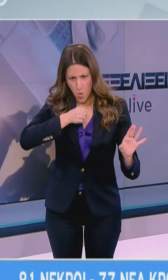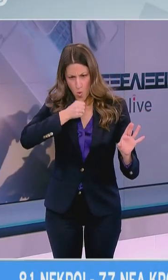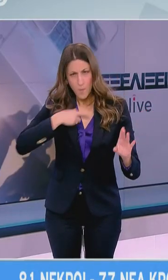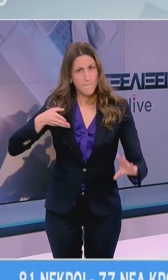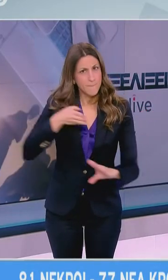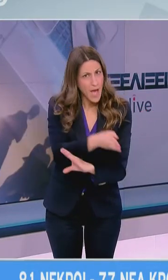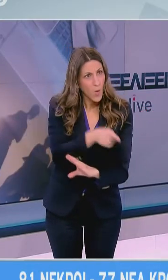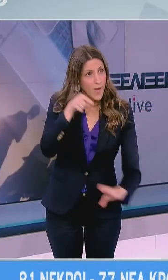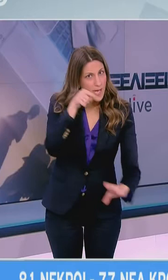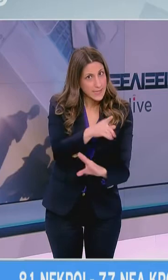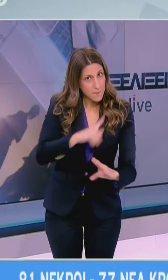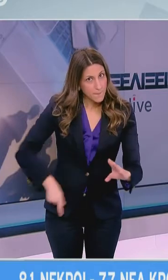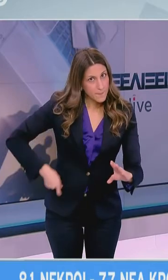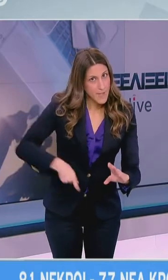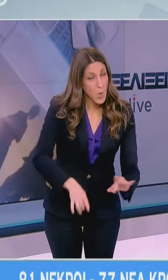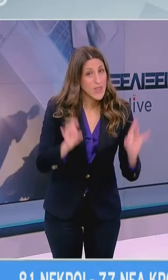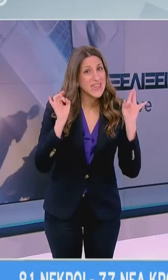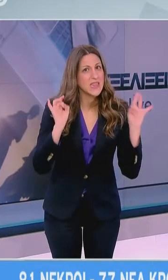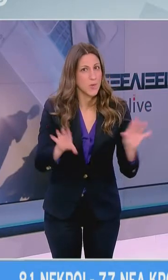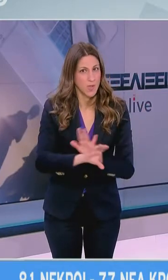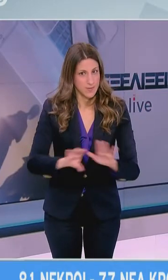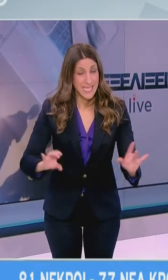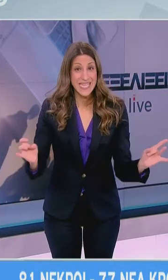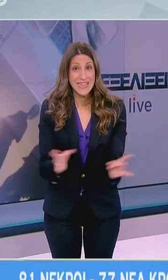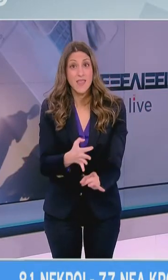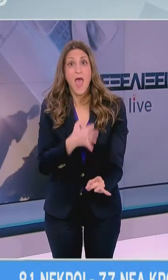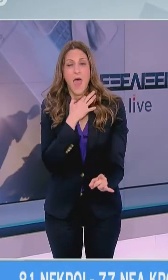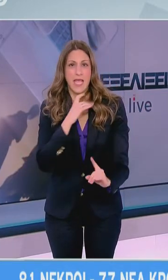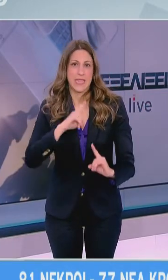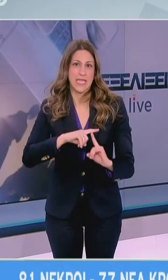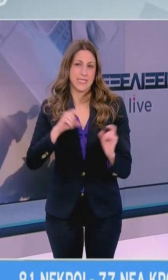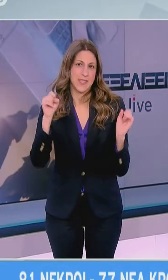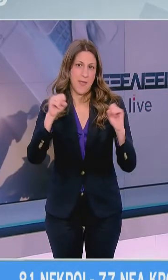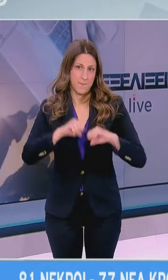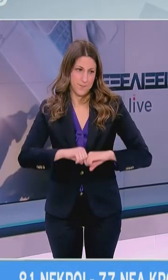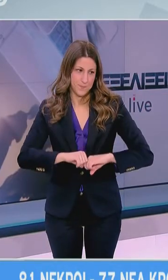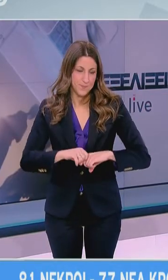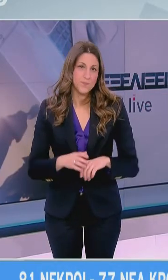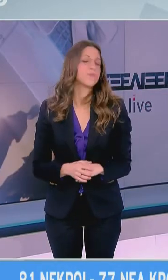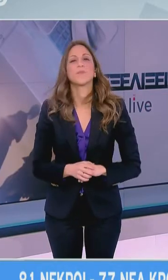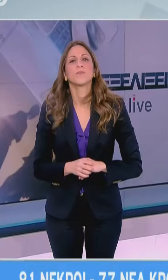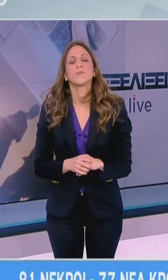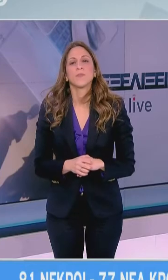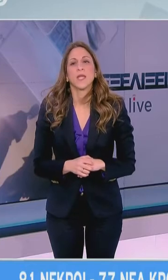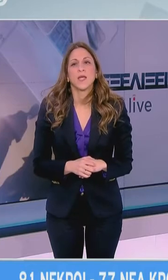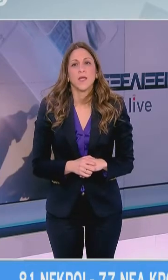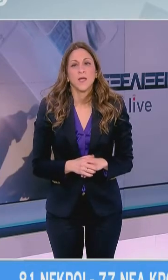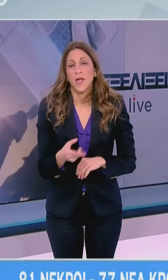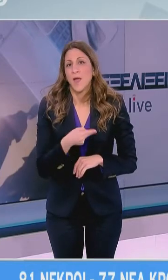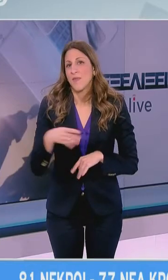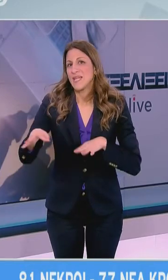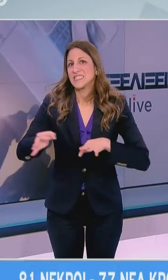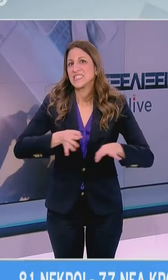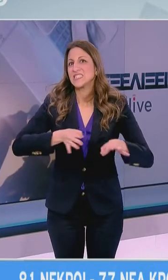Εφόσον κριθεί απαραίτητο, βεβαίως, να κάνει αυτό το τεστ. Πληρεί τις προϋποθέσεις. Τώρα, στο σχεδιασμό